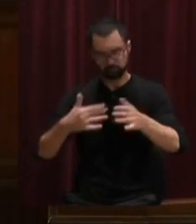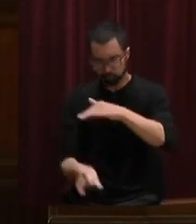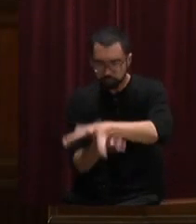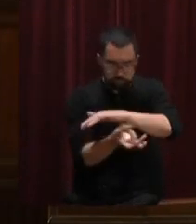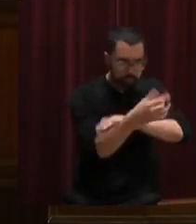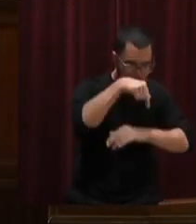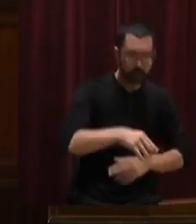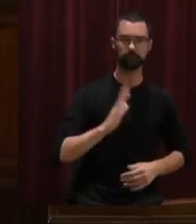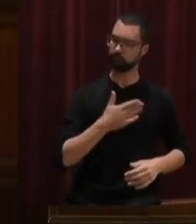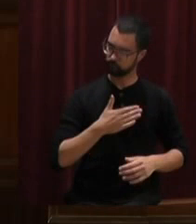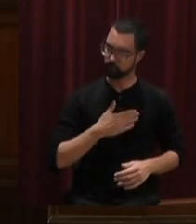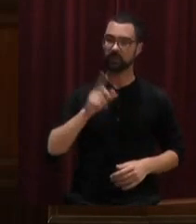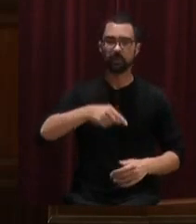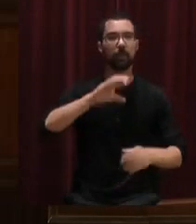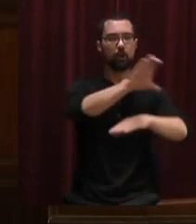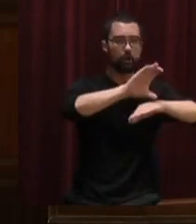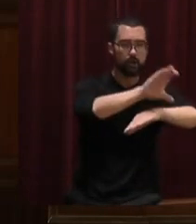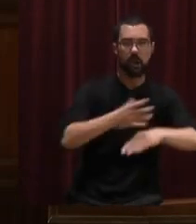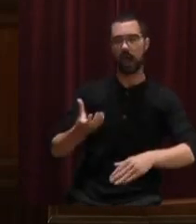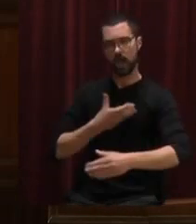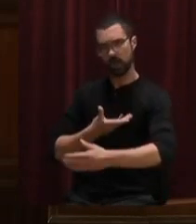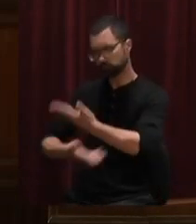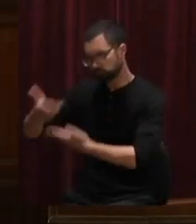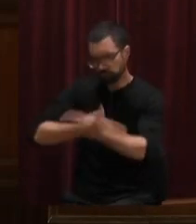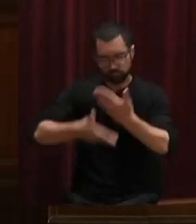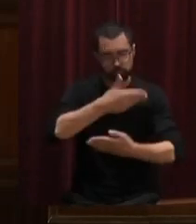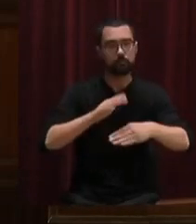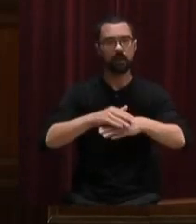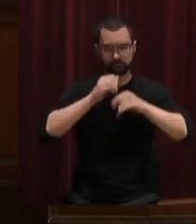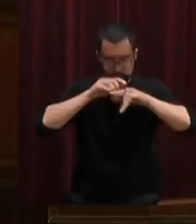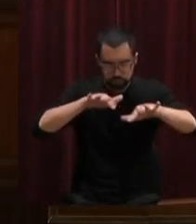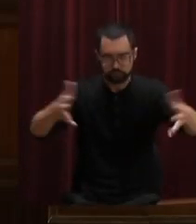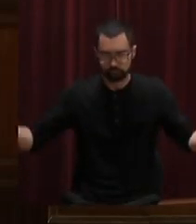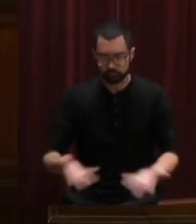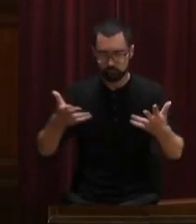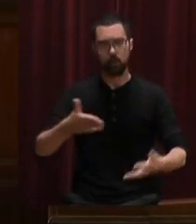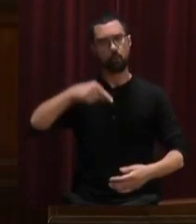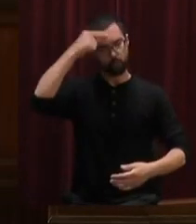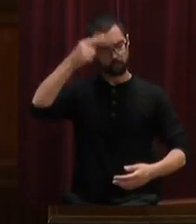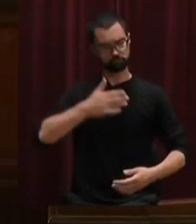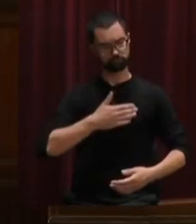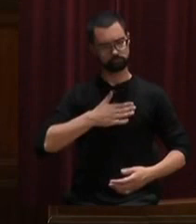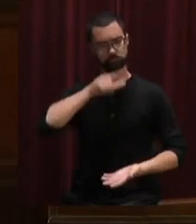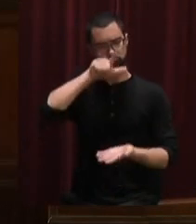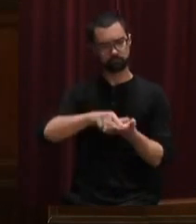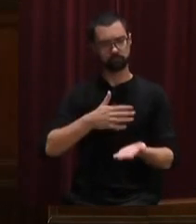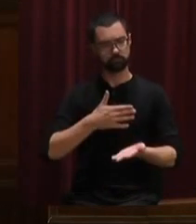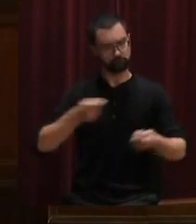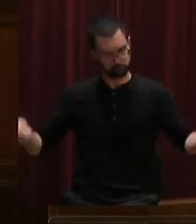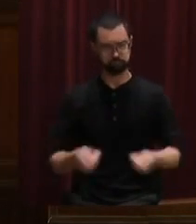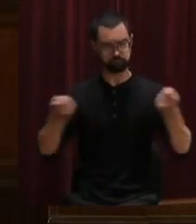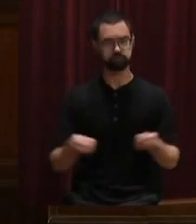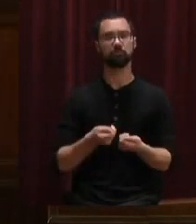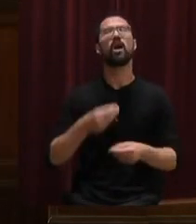els consells insulars i ajuntaments per fomentar la nostra cultura, el nostre patrimoni i la nostra llengua. Així ho farem,